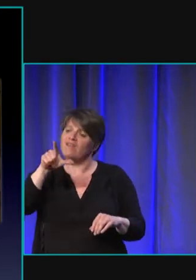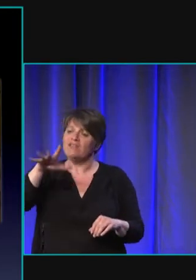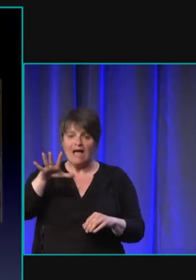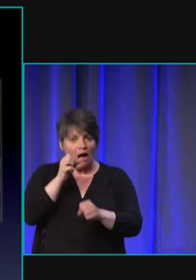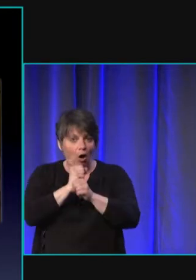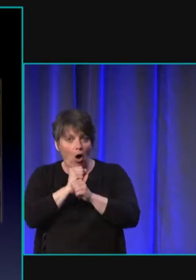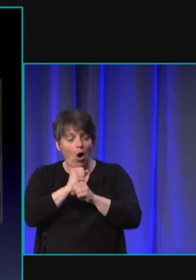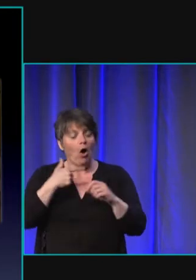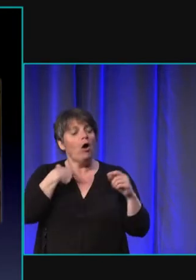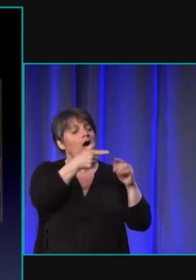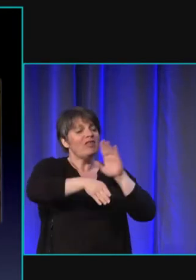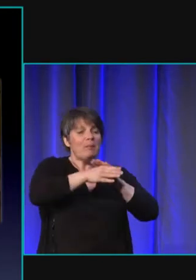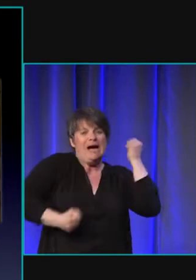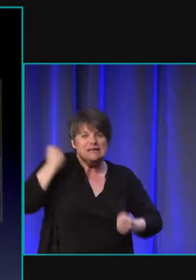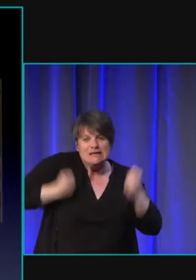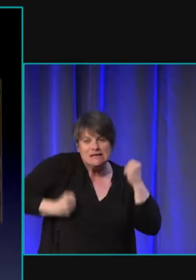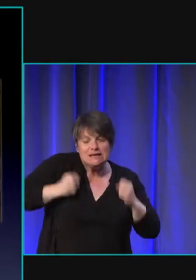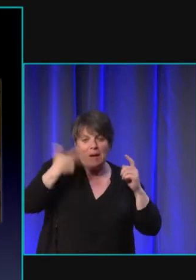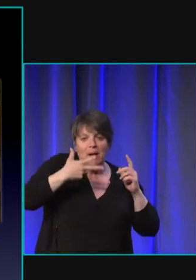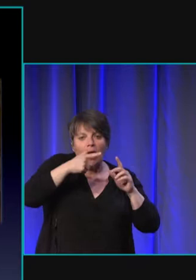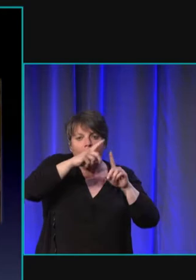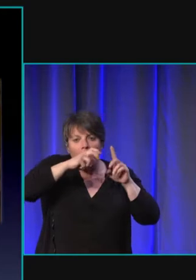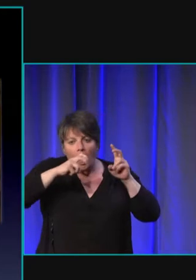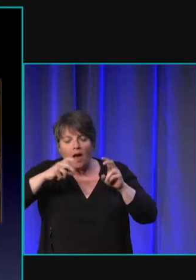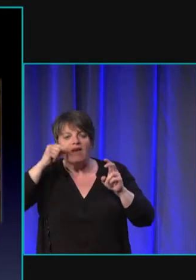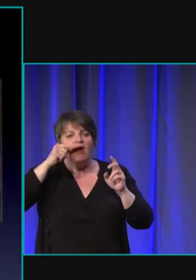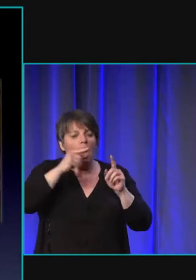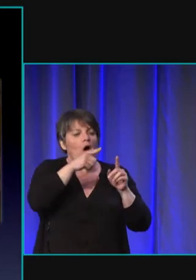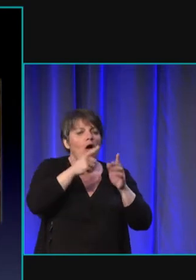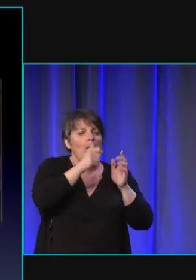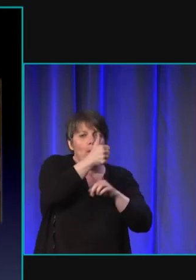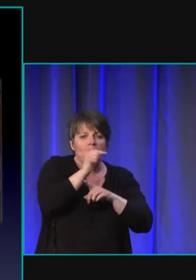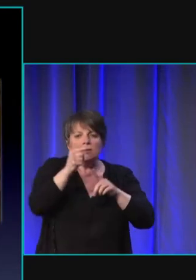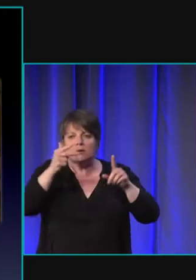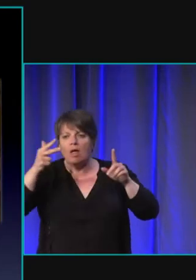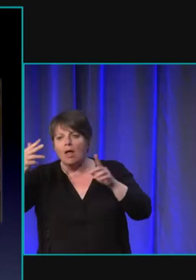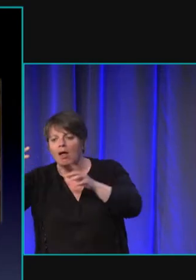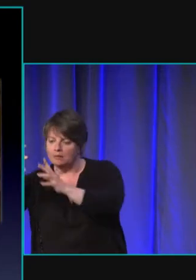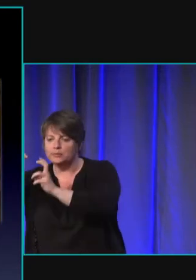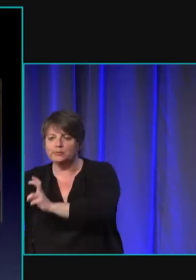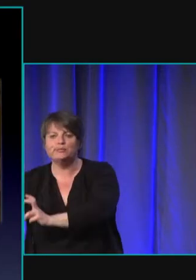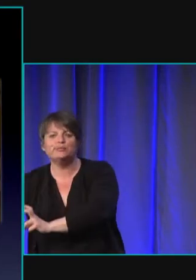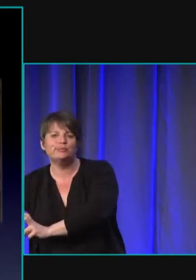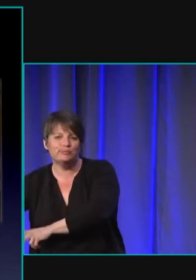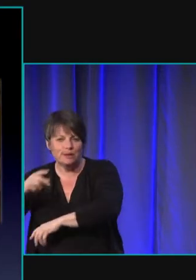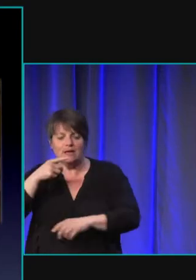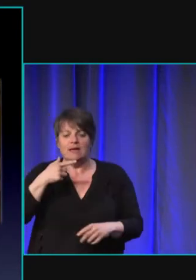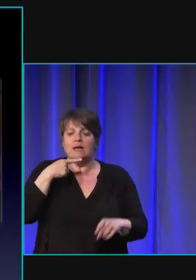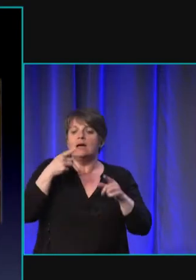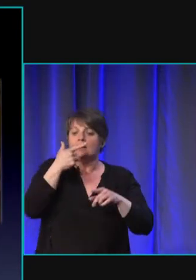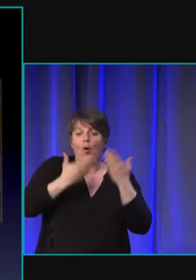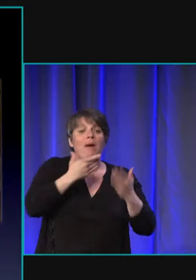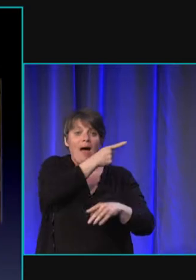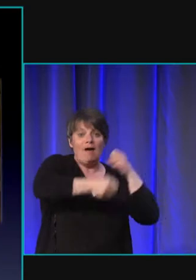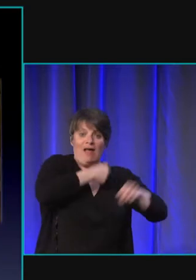est à moins 47%. Donc c'est encore plus élevé que ce qu'on peut avoir sur bicyclette au cours du pédalage.